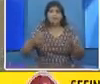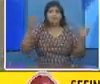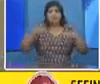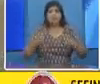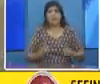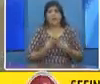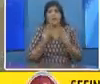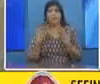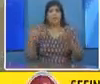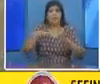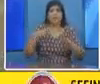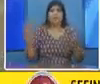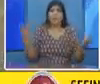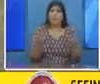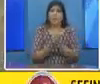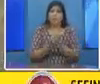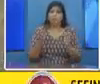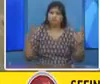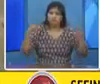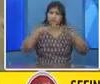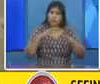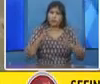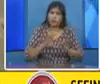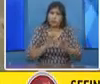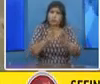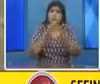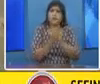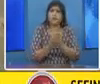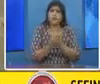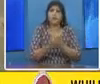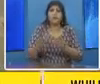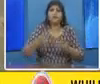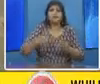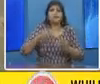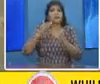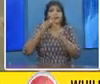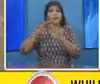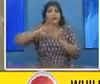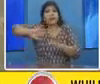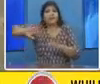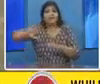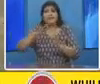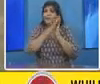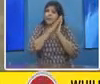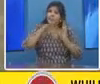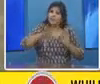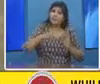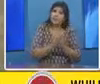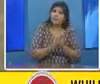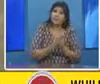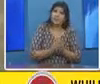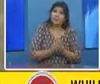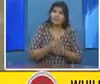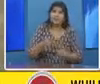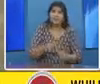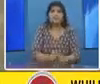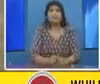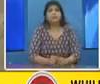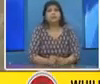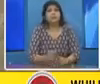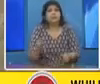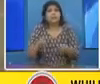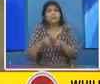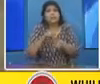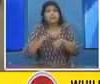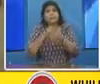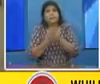भी उत्साहित हैं। गांव में आने के बाद क्वारंटीन सेंटर में रहते हुए आइसोलेशन सेंटर में रहते